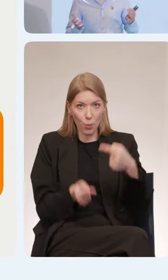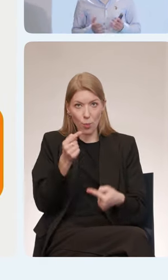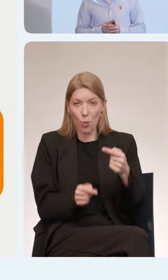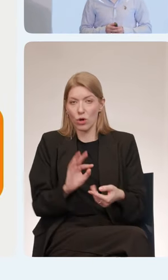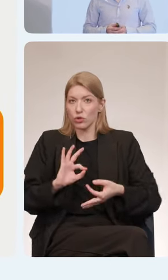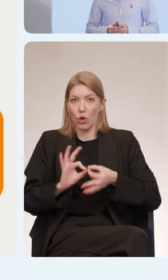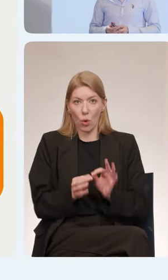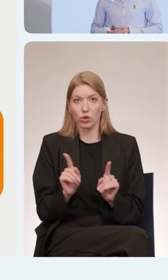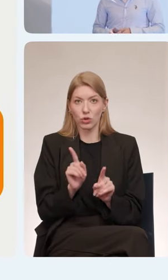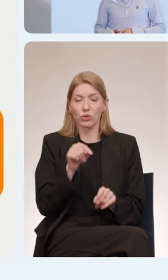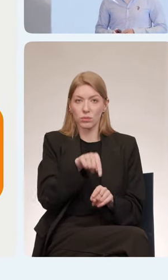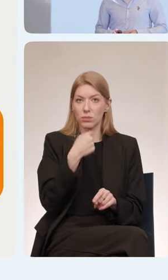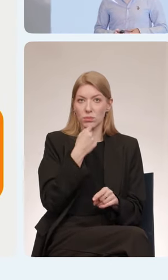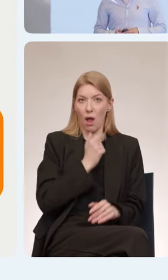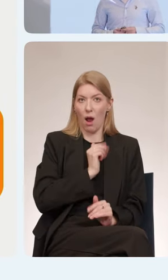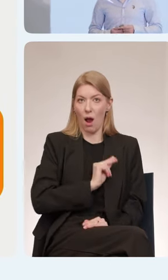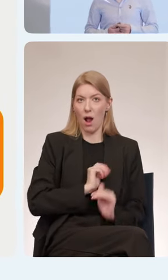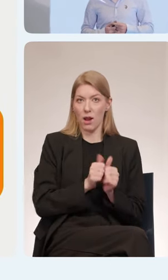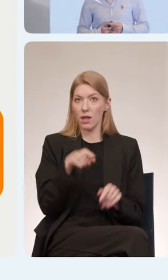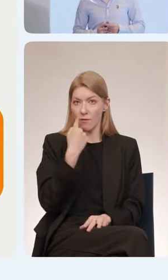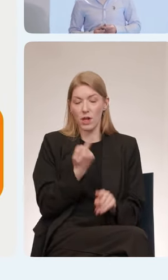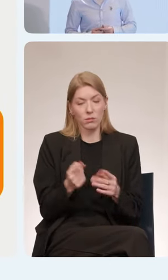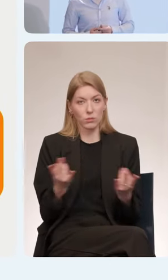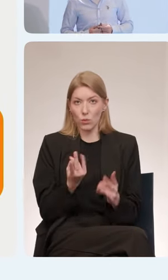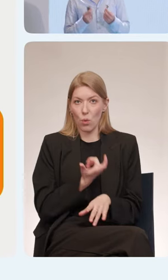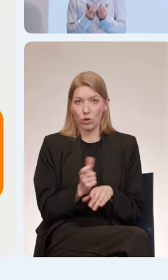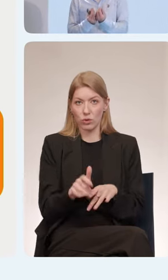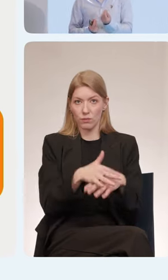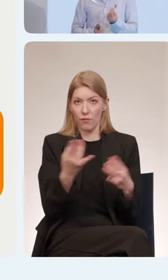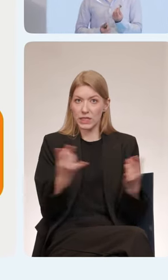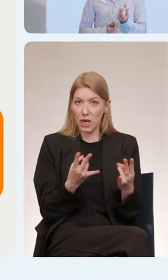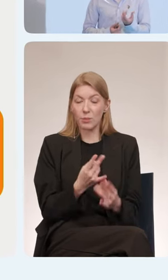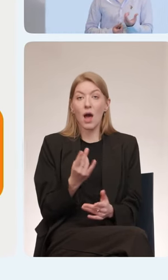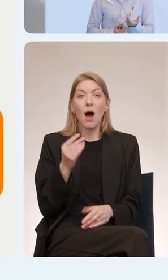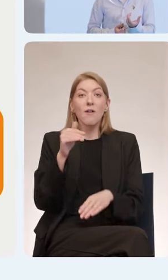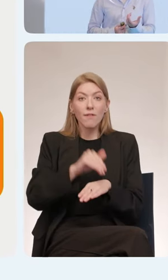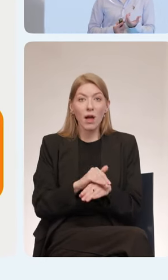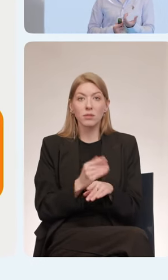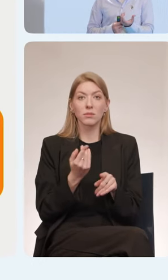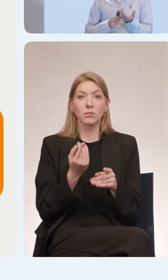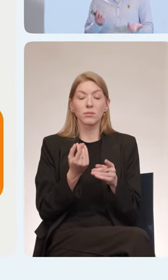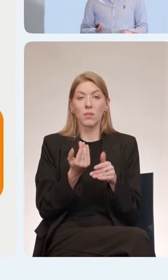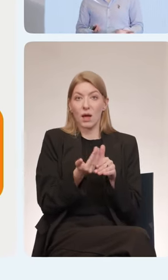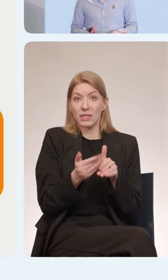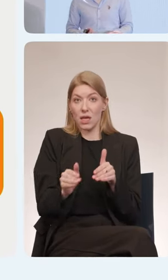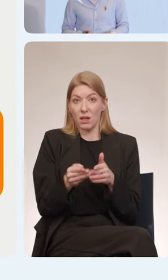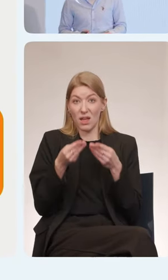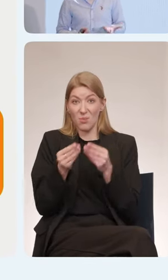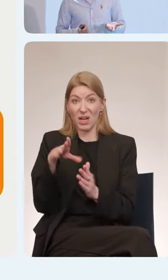востребован массово. Но, с другой стороны, кажется, что сам по себе импакт-контент не очень